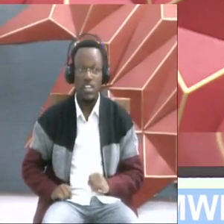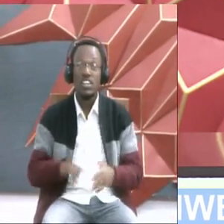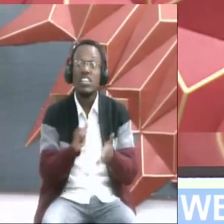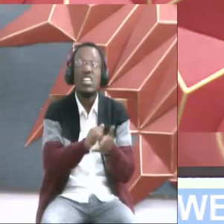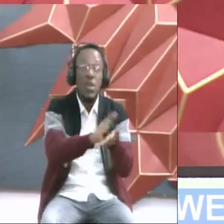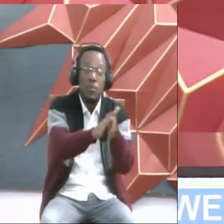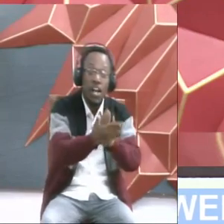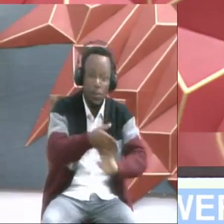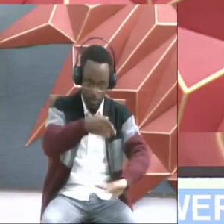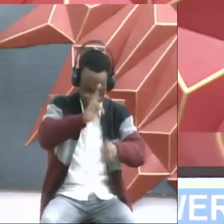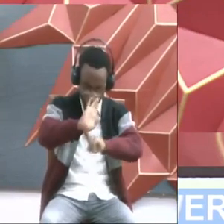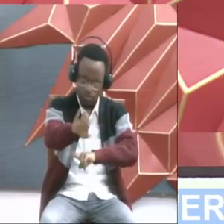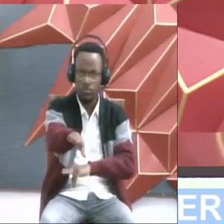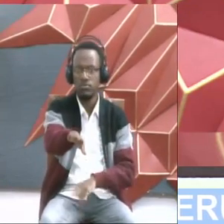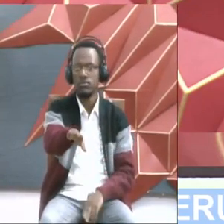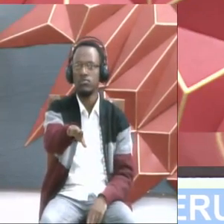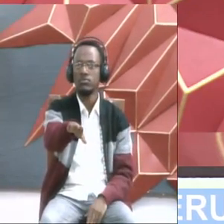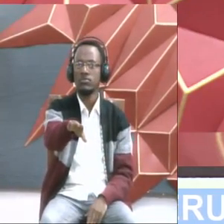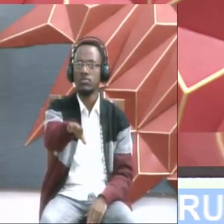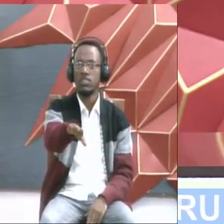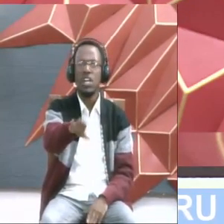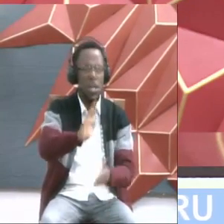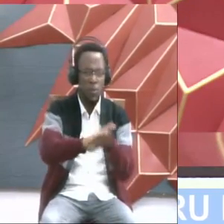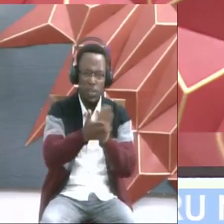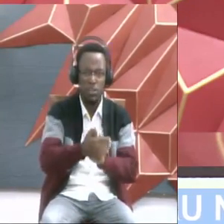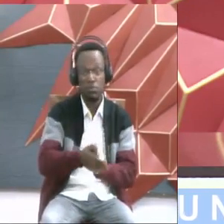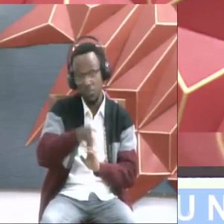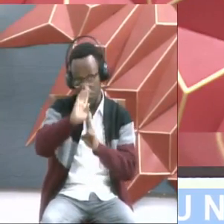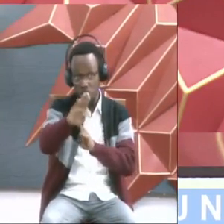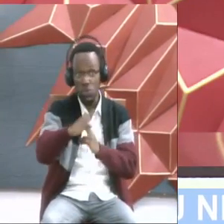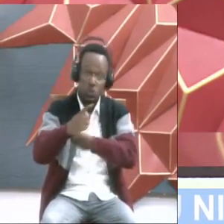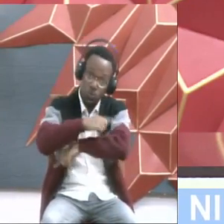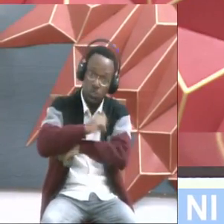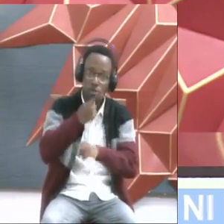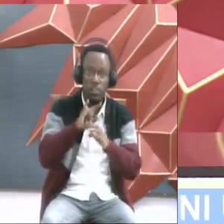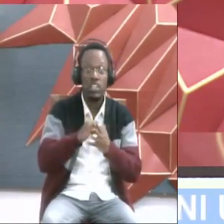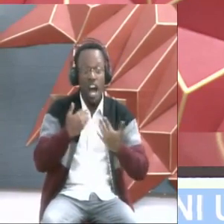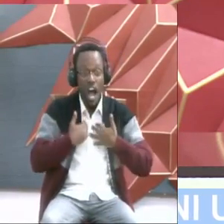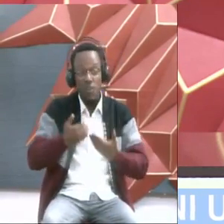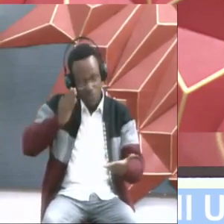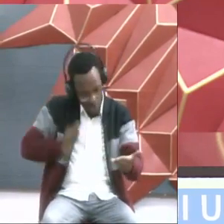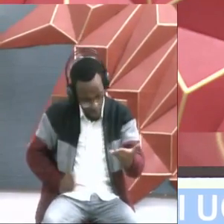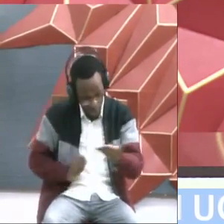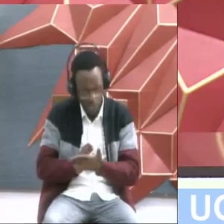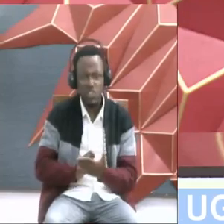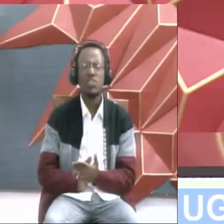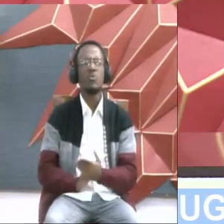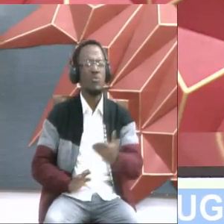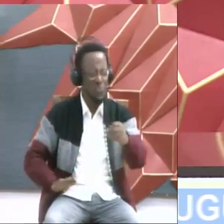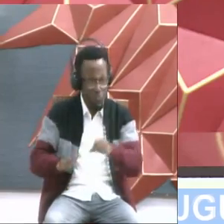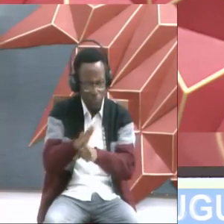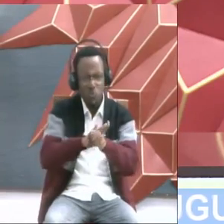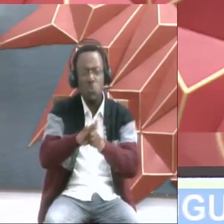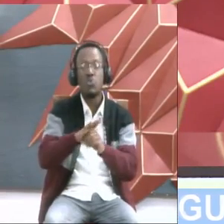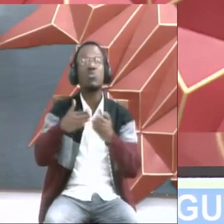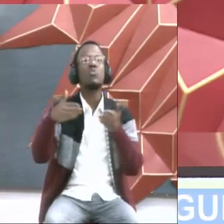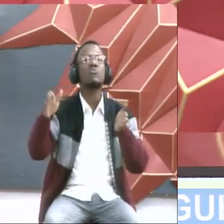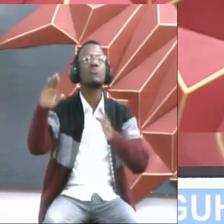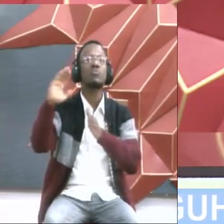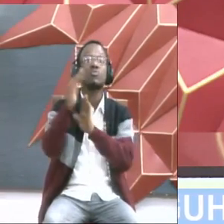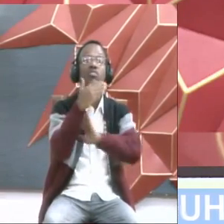umugabane wawe nawe aujourd'hui umunsi bwo umugabane wawe nawe umve ngo ufite uburenganzira buhagije imbere y'Imana ko